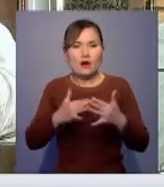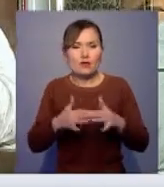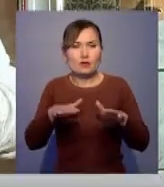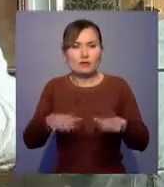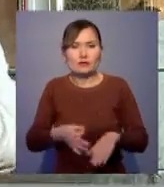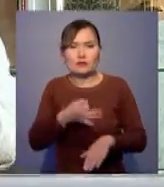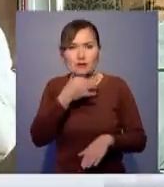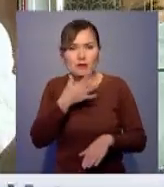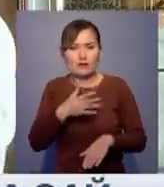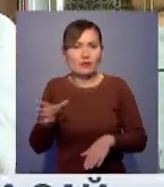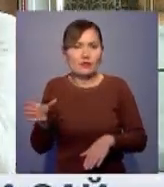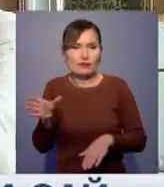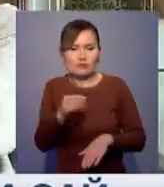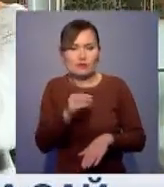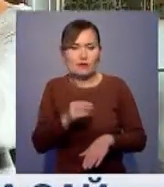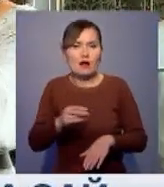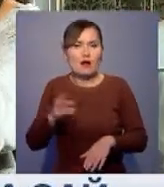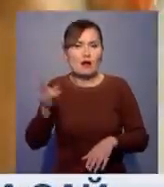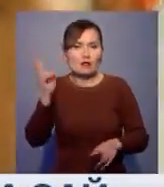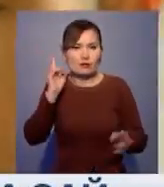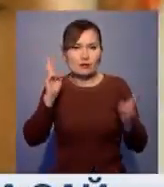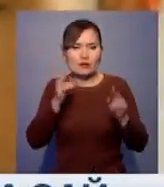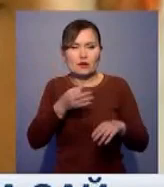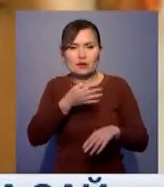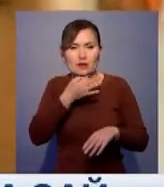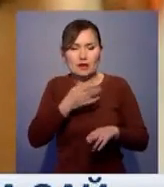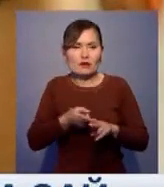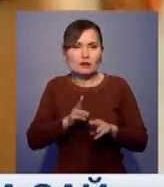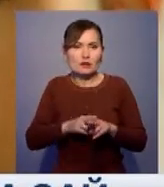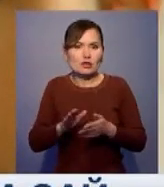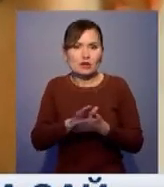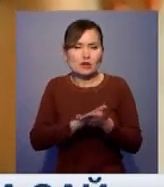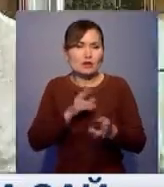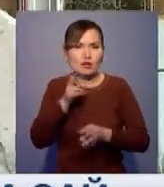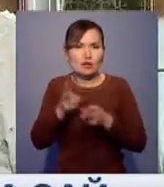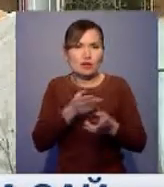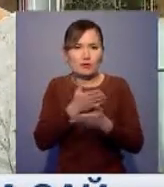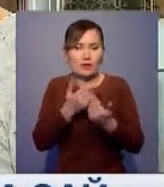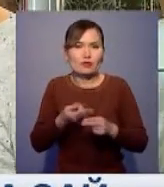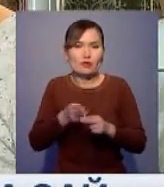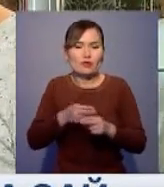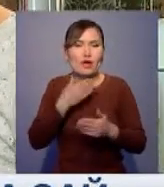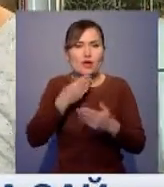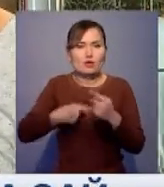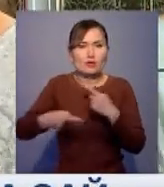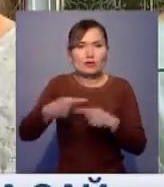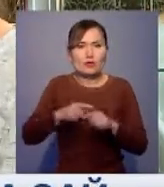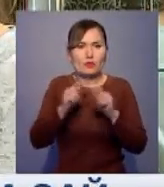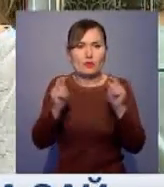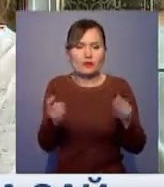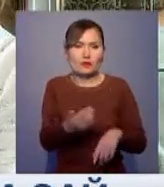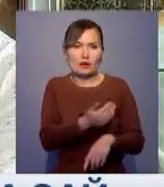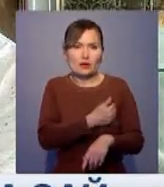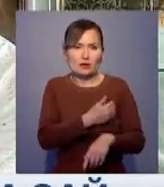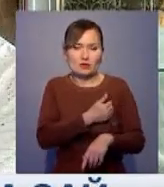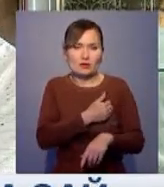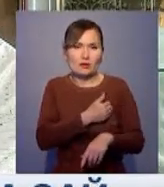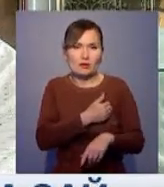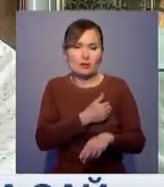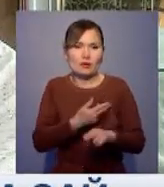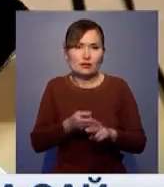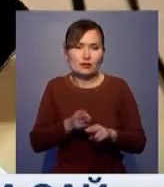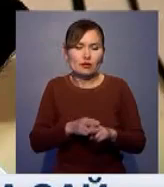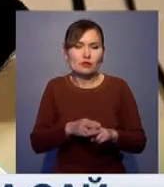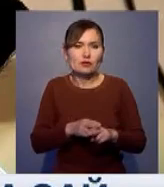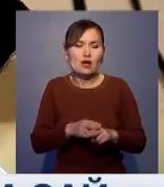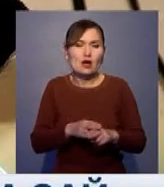ойлаймын. Жұмысым өзіме де ұнайды. Болашақта енді осыны әрі қарай дамытып, өзім арендадан гөрі